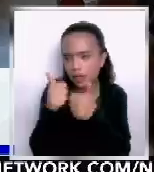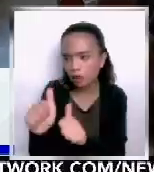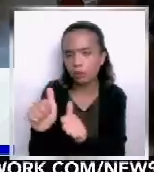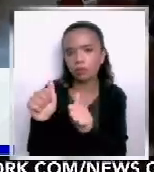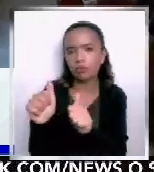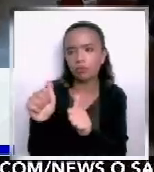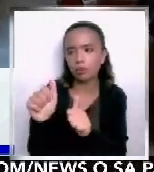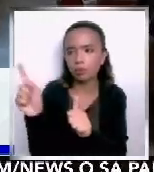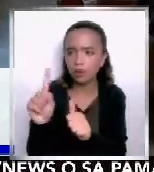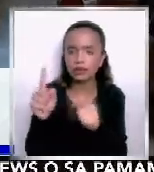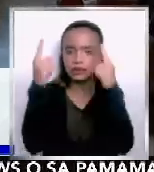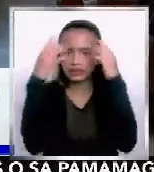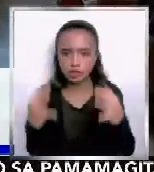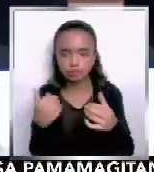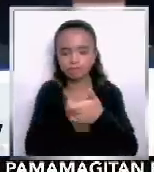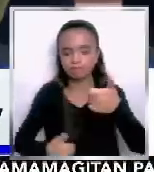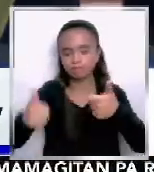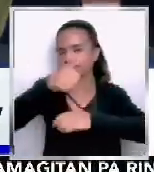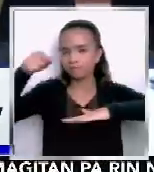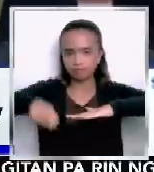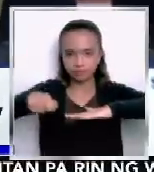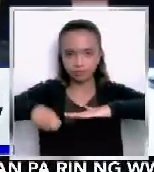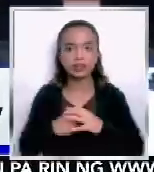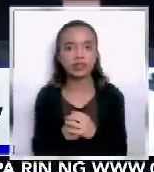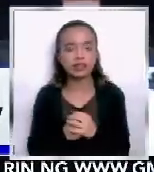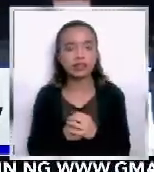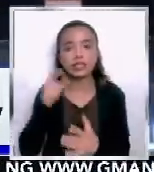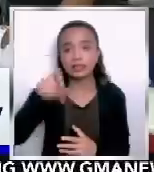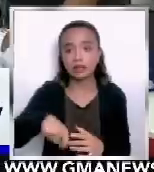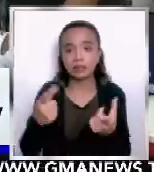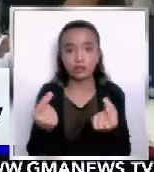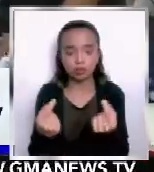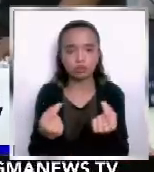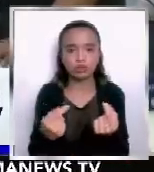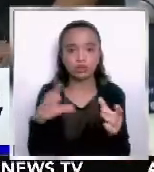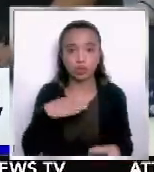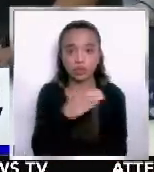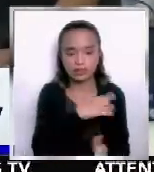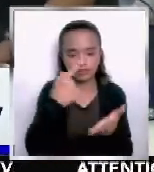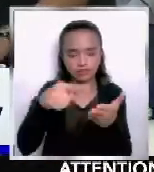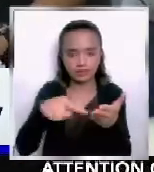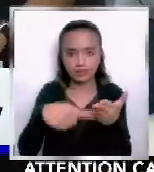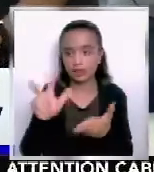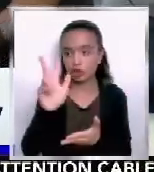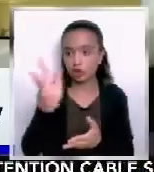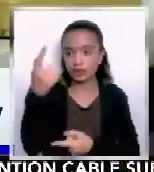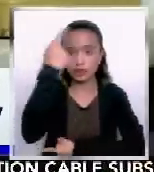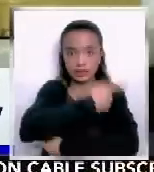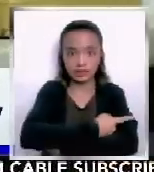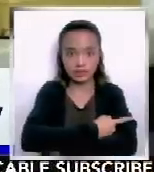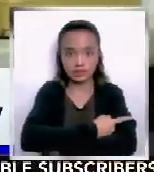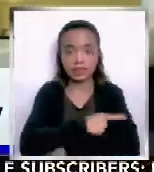land. Sa ilalim ng saligang batas, dapat magsagawa ng canvassing ang Kongreso sa loob ng 30 araw mula sa araw ng eleksyon